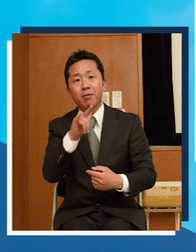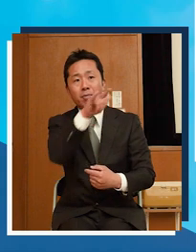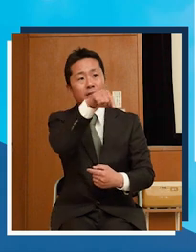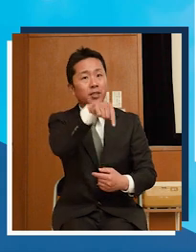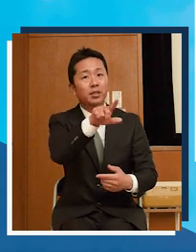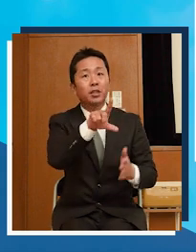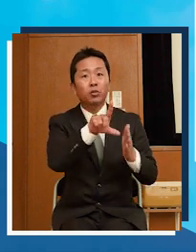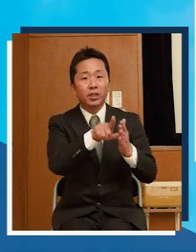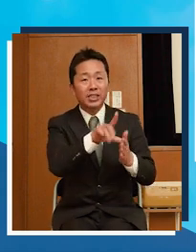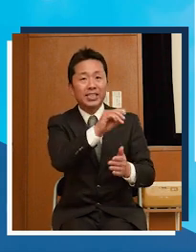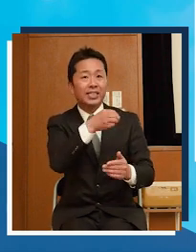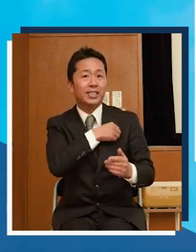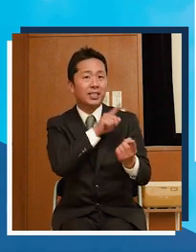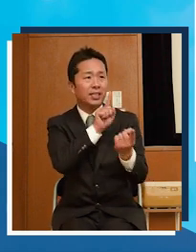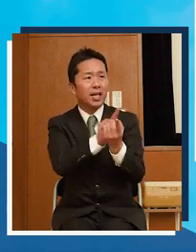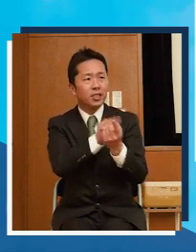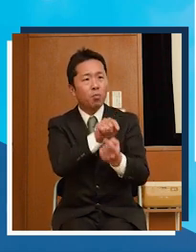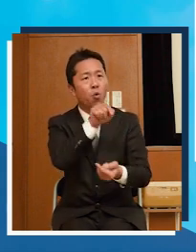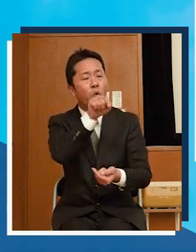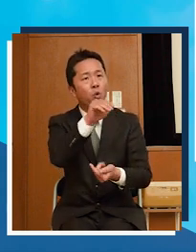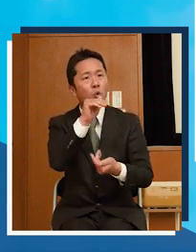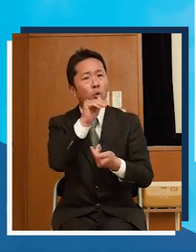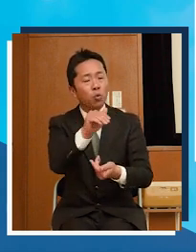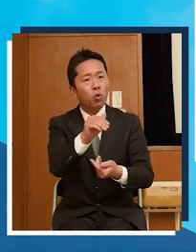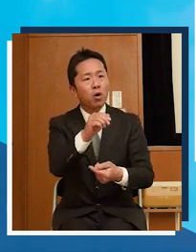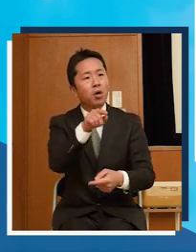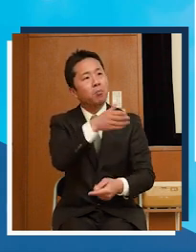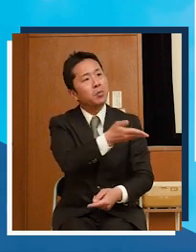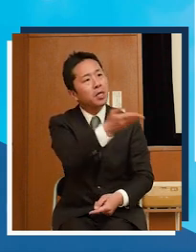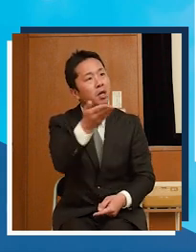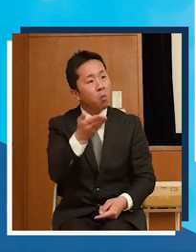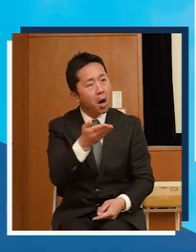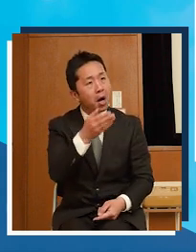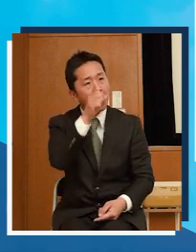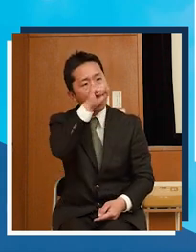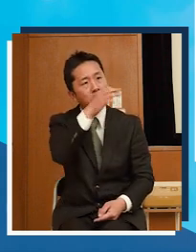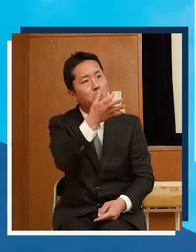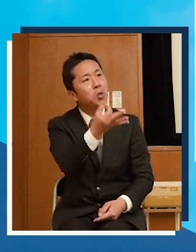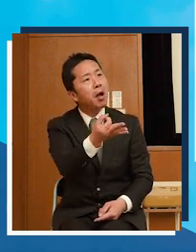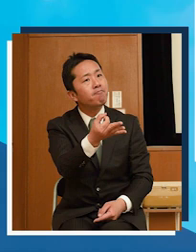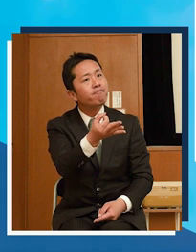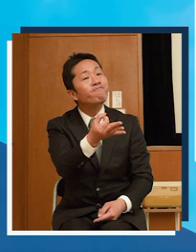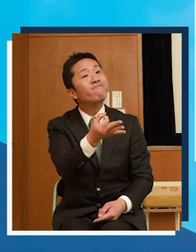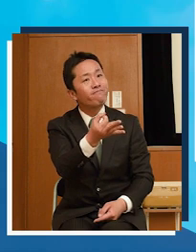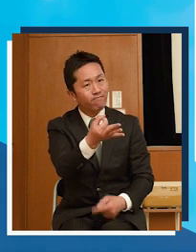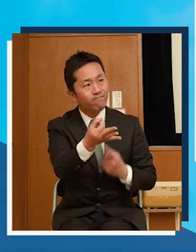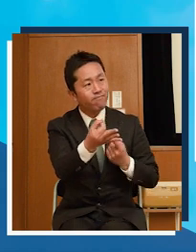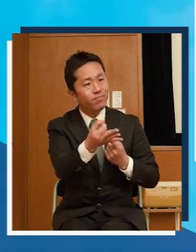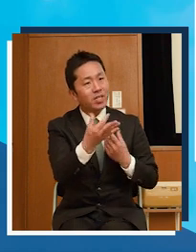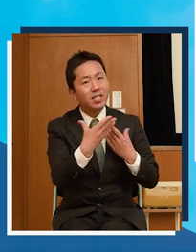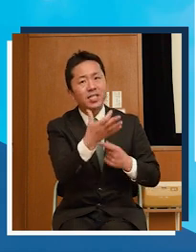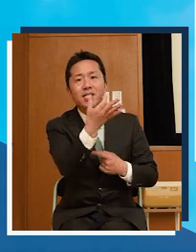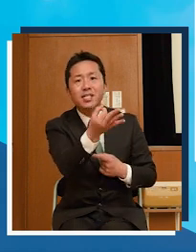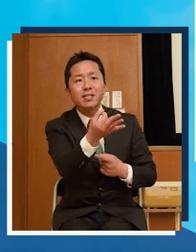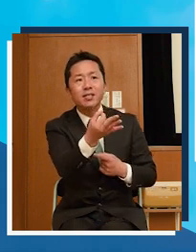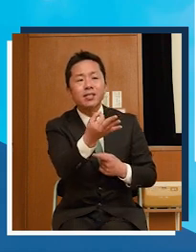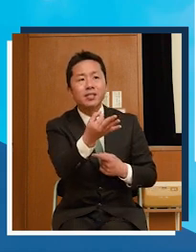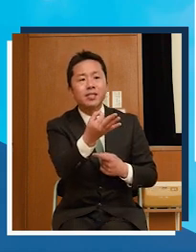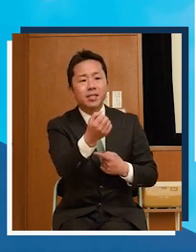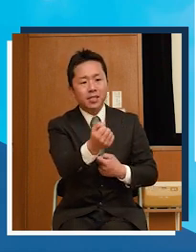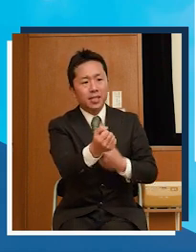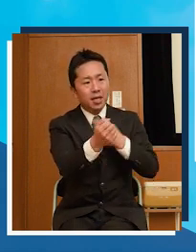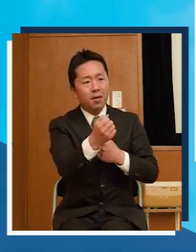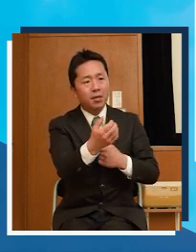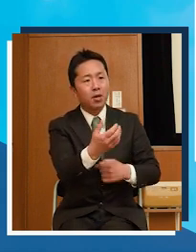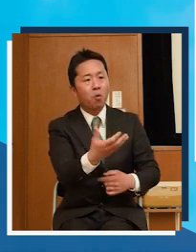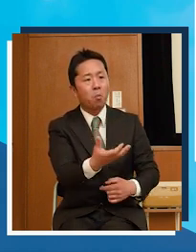の議員に対してもこのことを皆さんは予算の予算のえ組み立てる権限を持っている